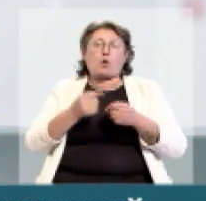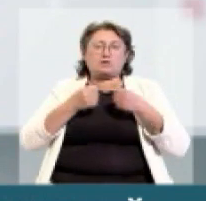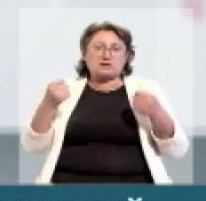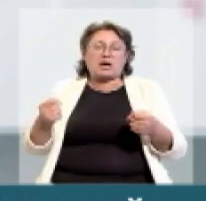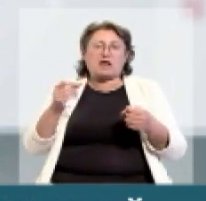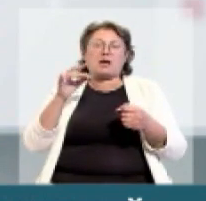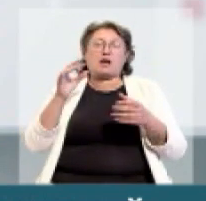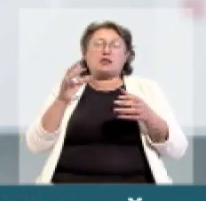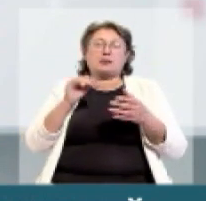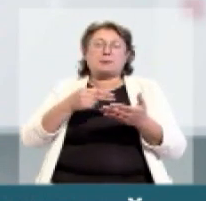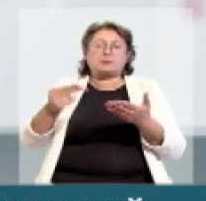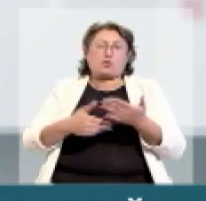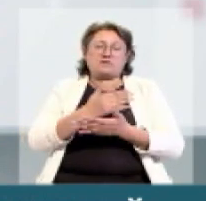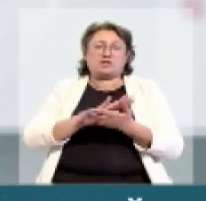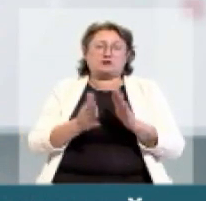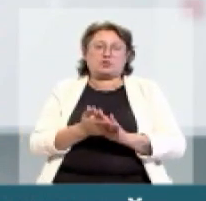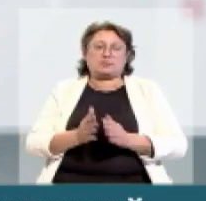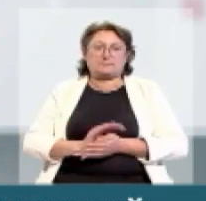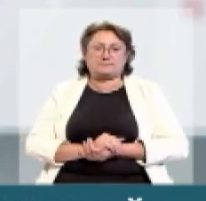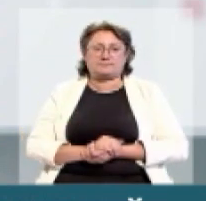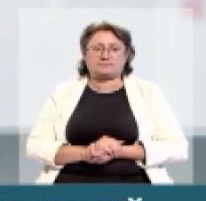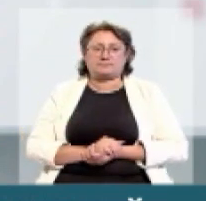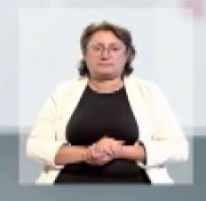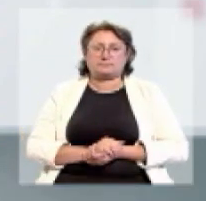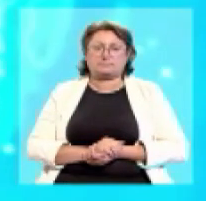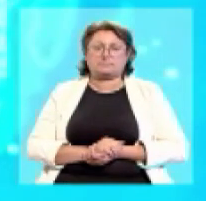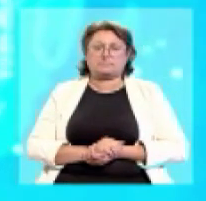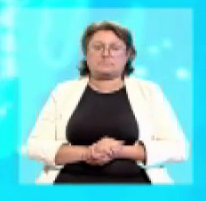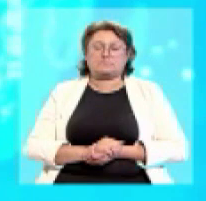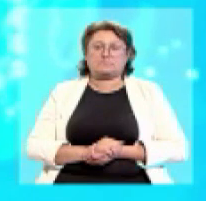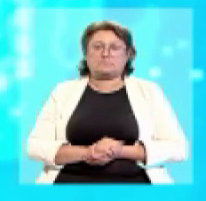холдинга и подписали новое соглашение.